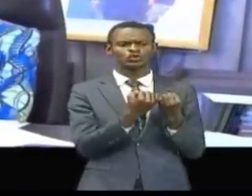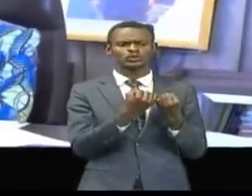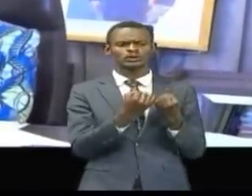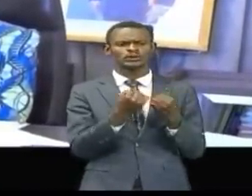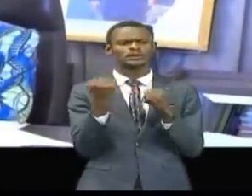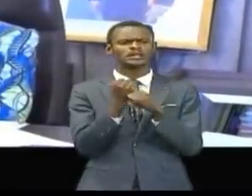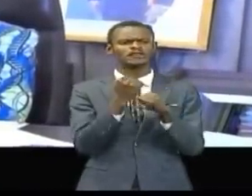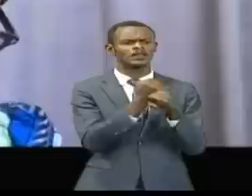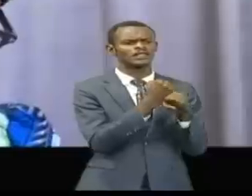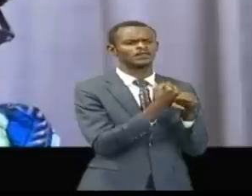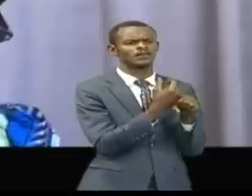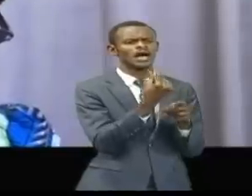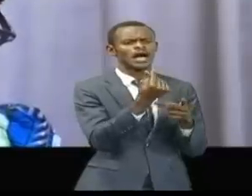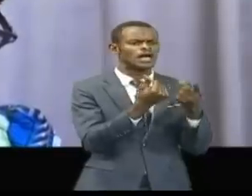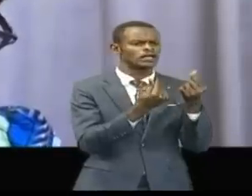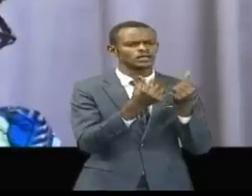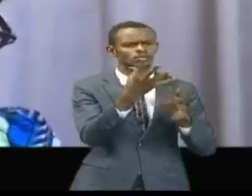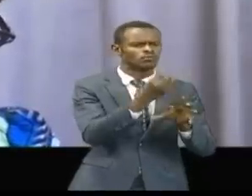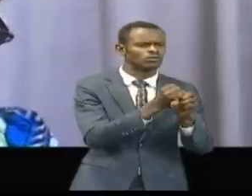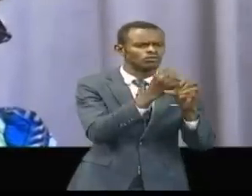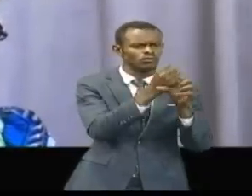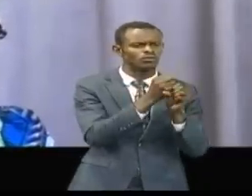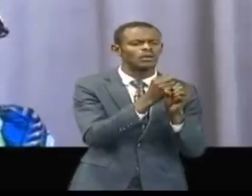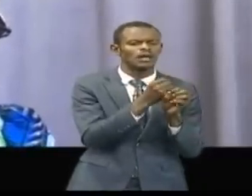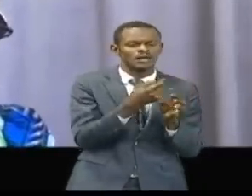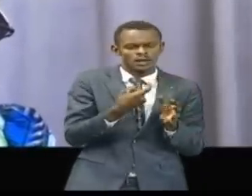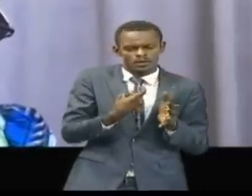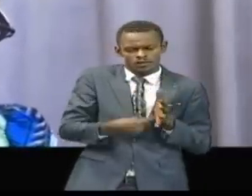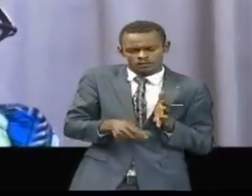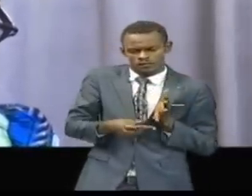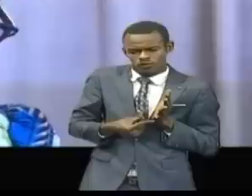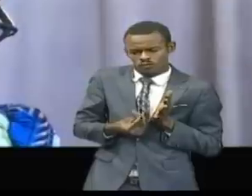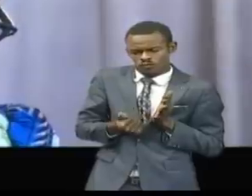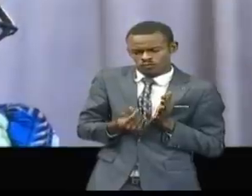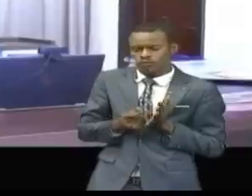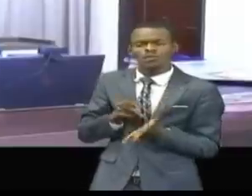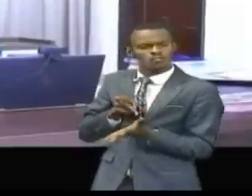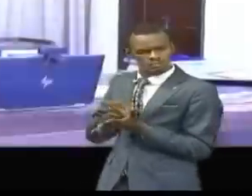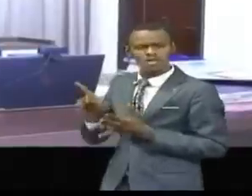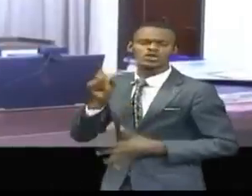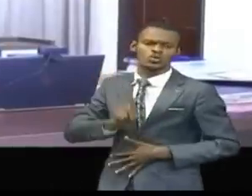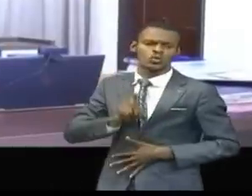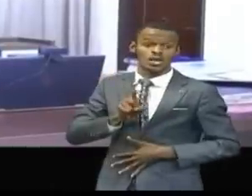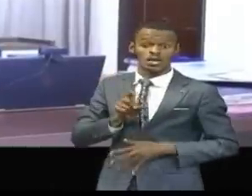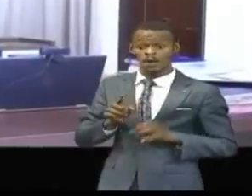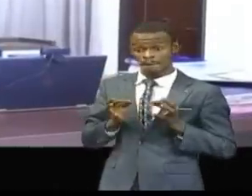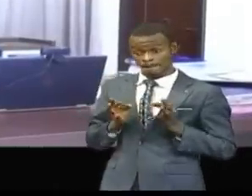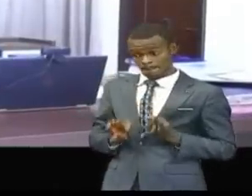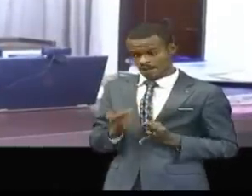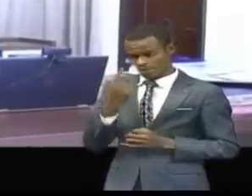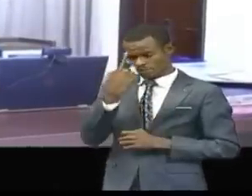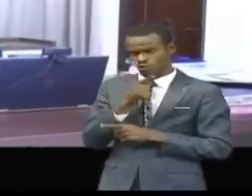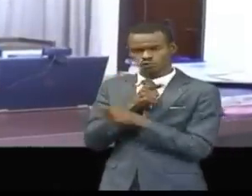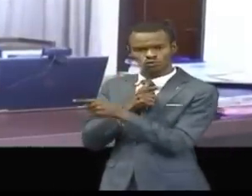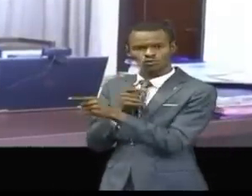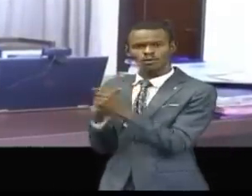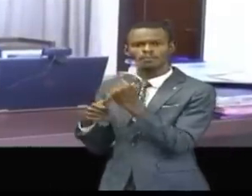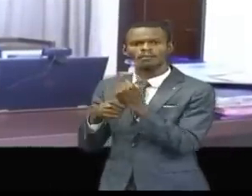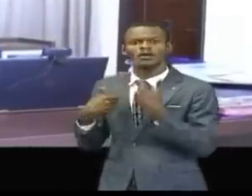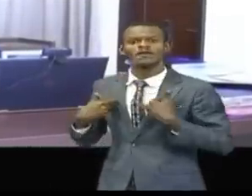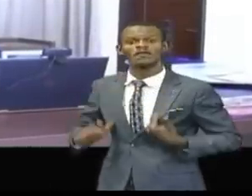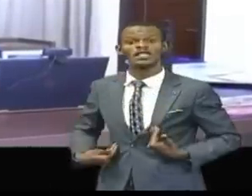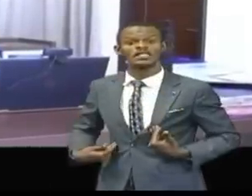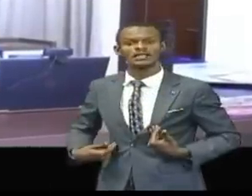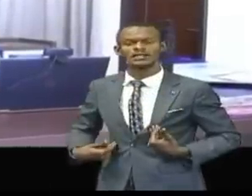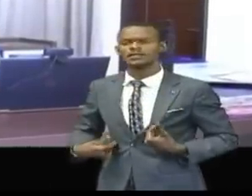alors que l'impôt sur les revenus des personnes physiques s'applique quant à lui exclusivement aux revenus réalisés par les